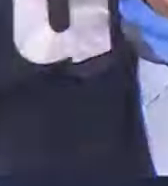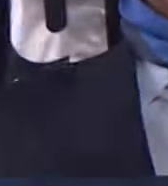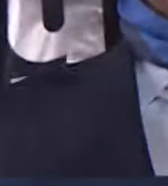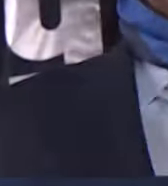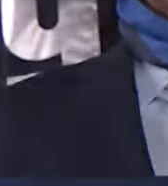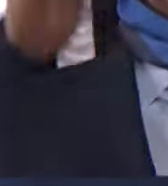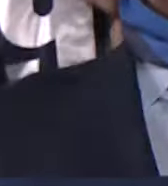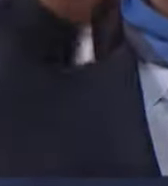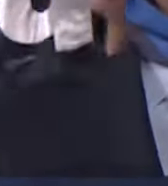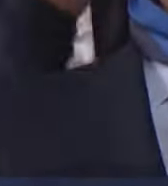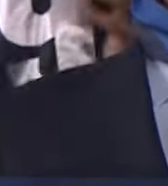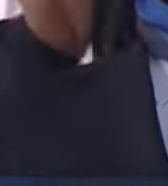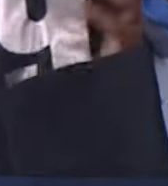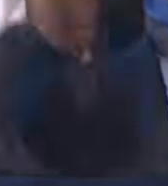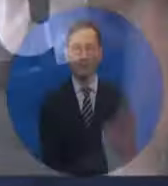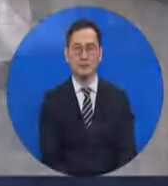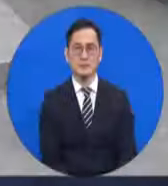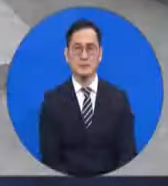것입니다.